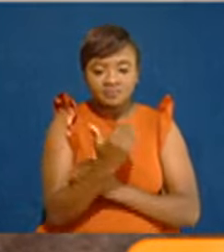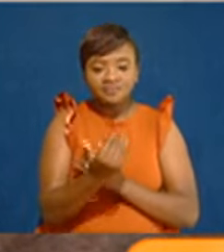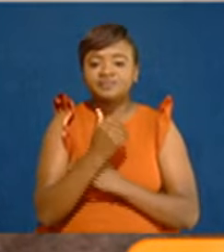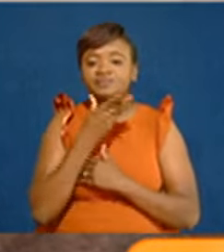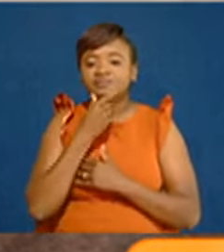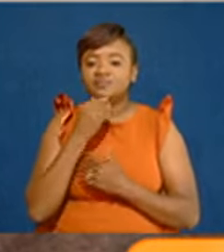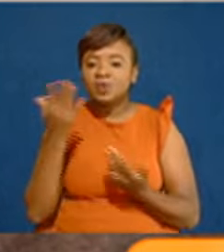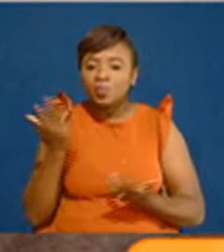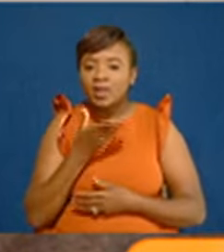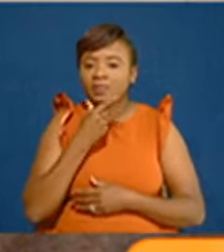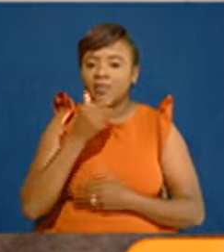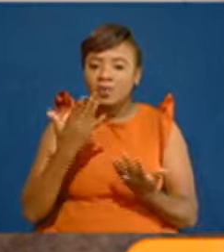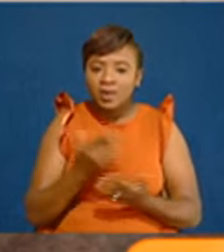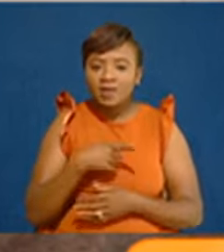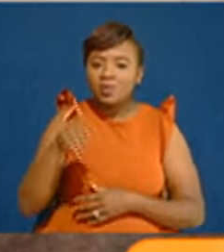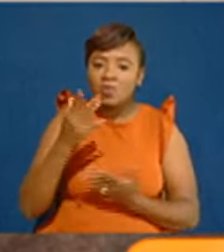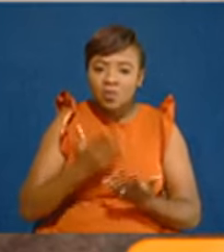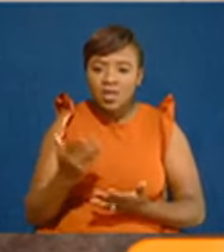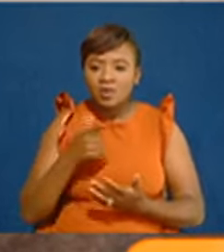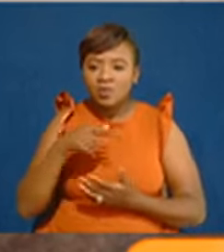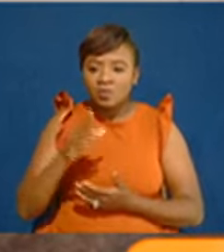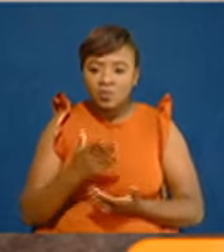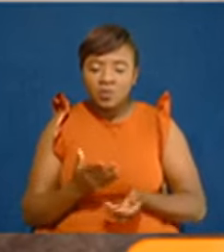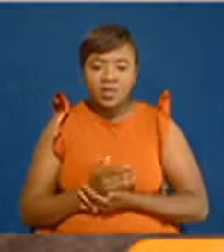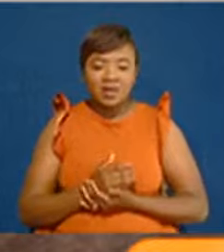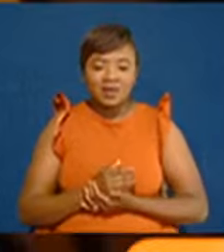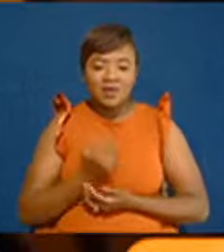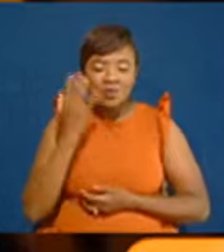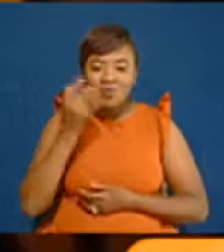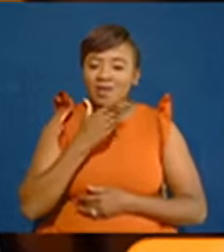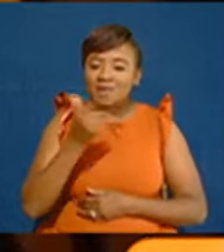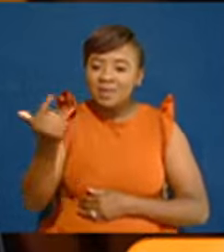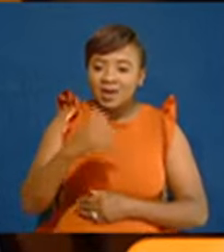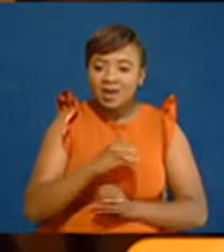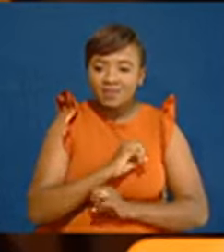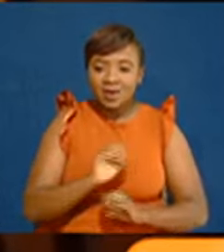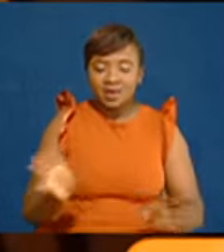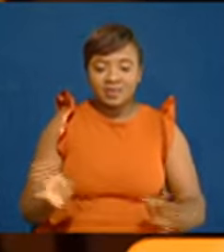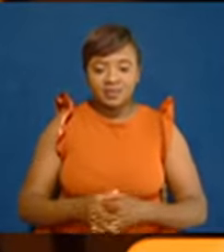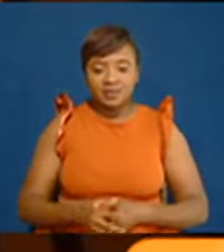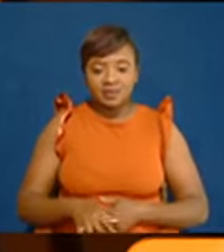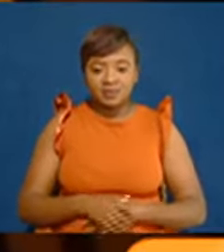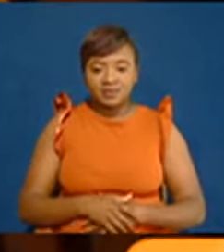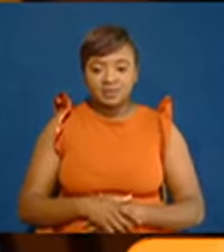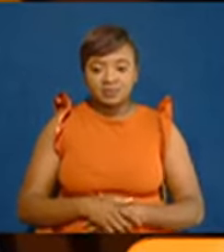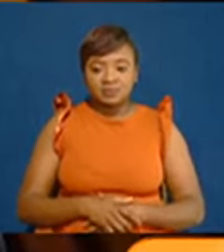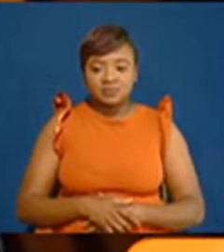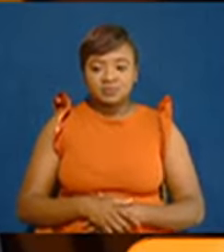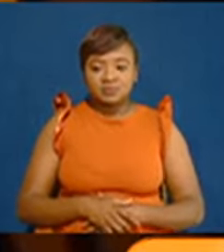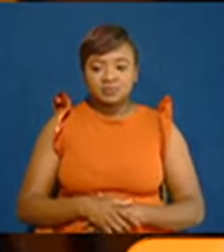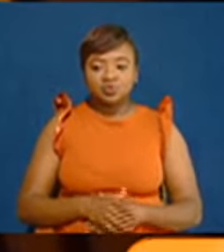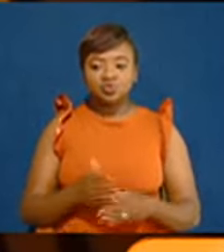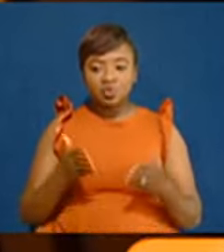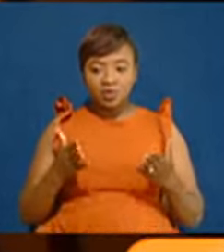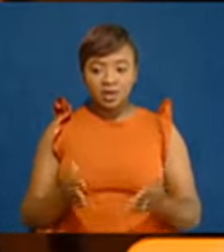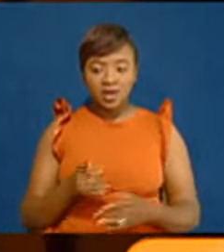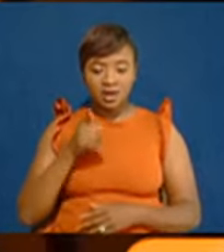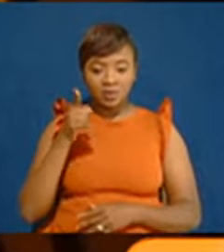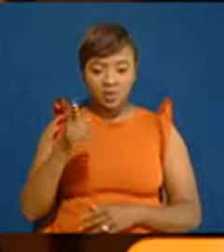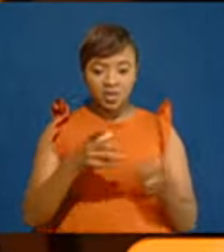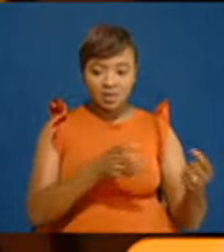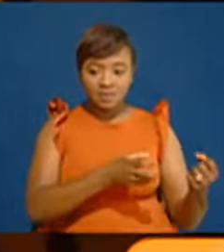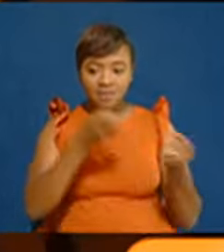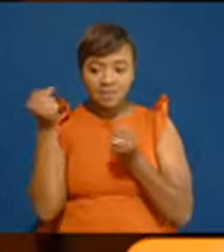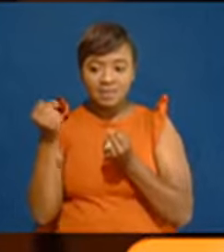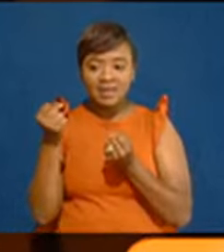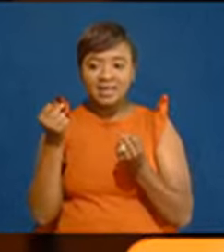wapi, baba alienda wapi, mbona hakuji. Kitendawili cha kutekwa nyara kwake kingali